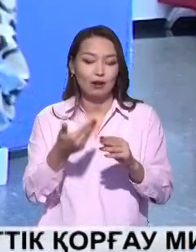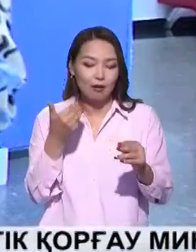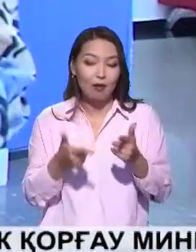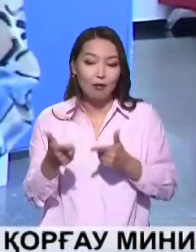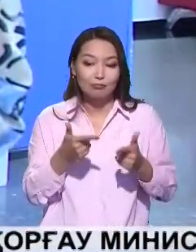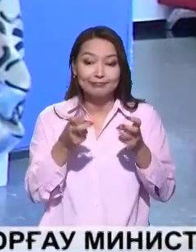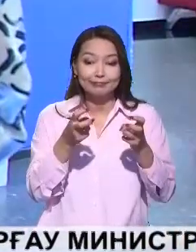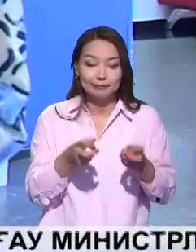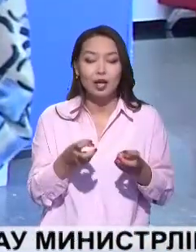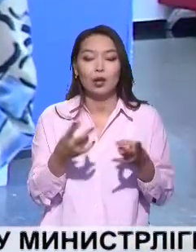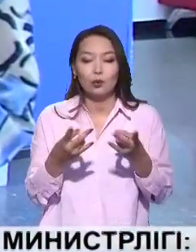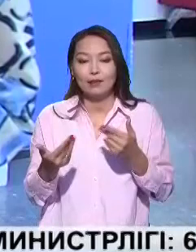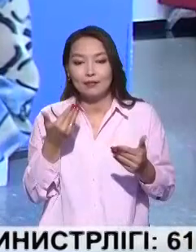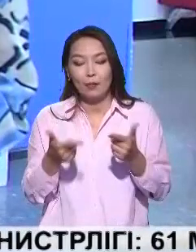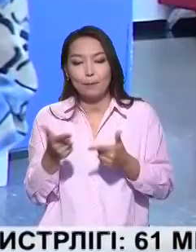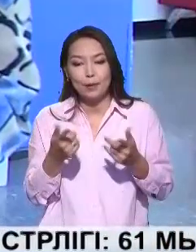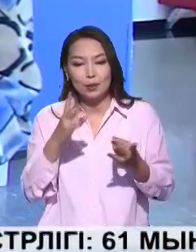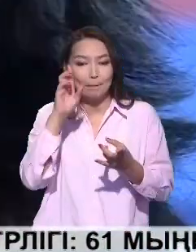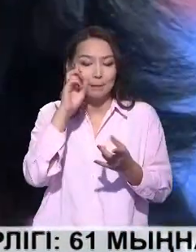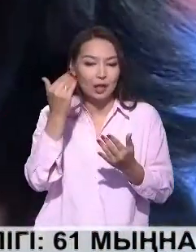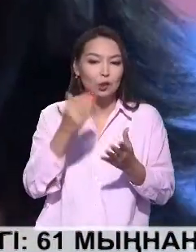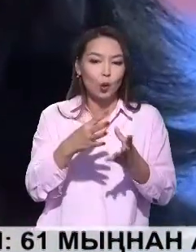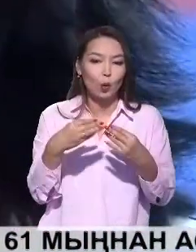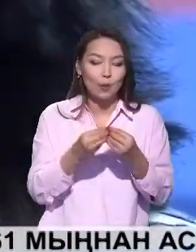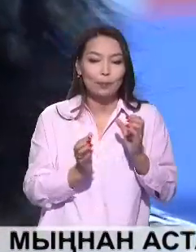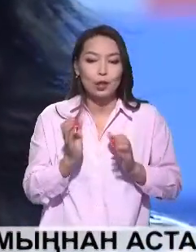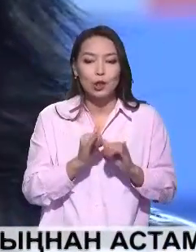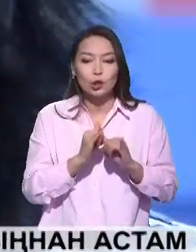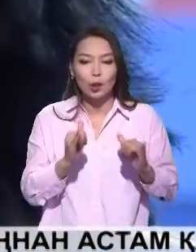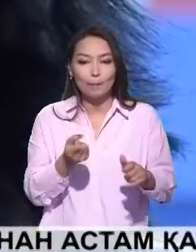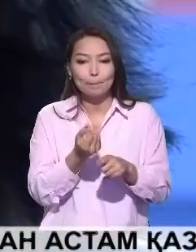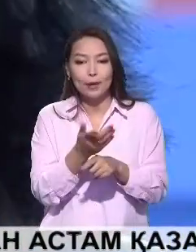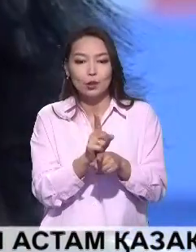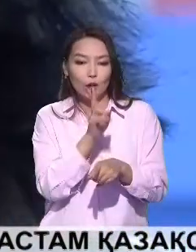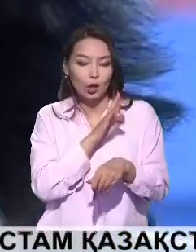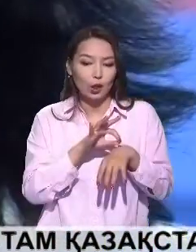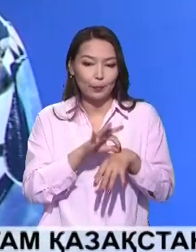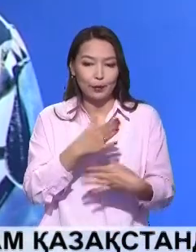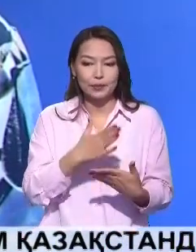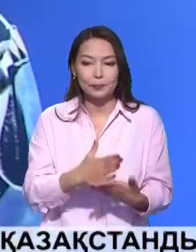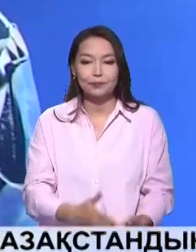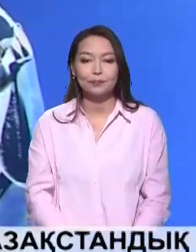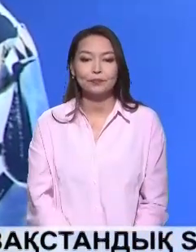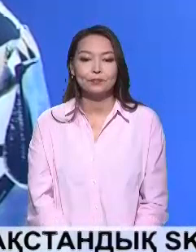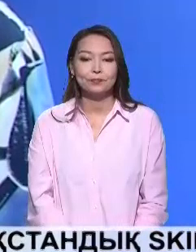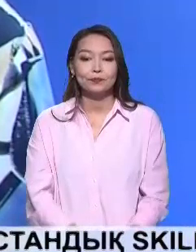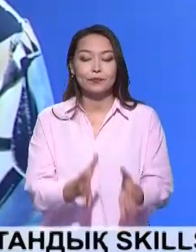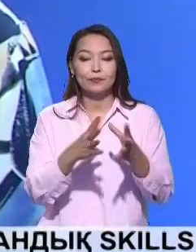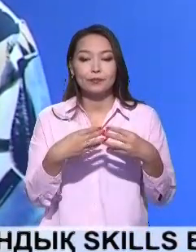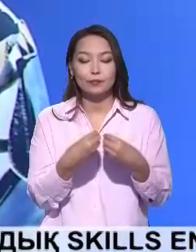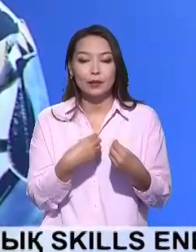жеттейді. Ол үшін мемлекет тарапынан отбасы институтын нығайту мақсатында бірқатар шаралар қолға алынып жатыр. Отбасының беріктігі